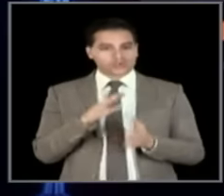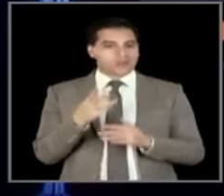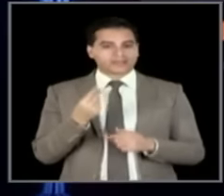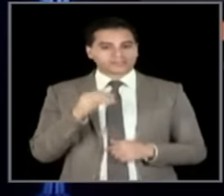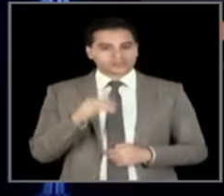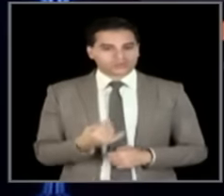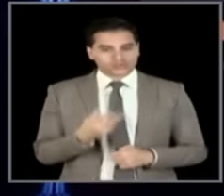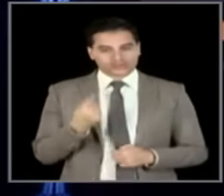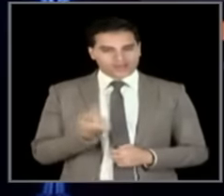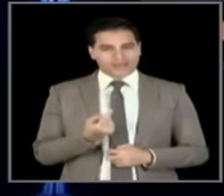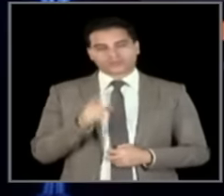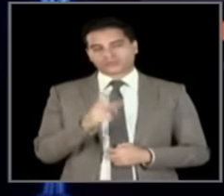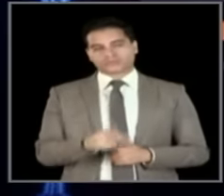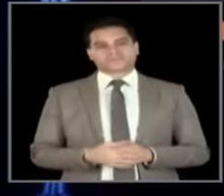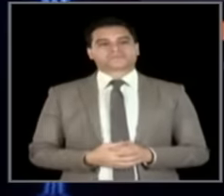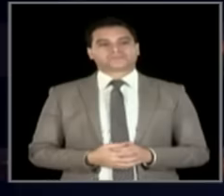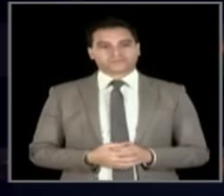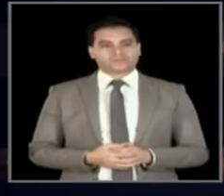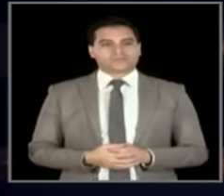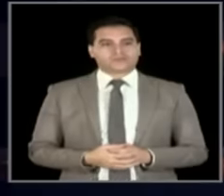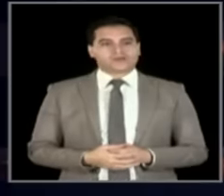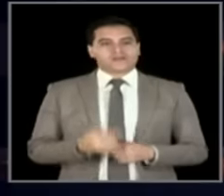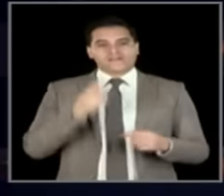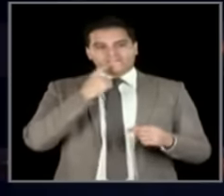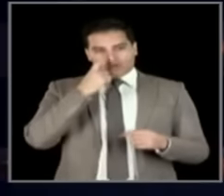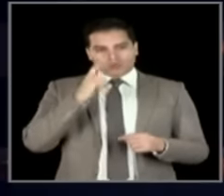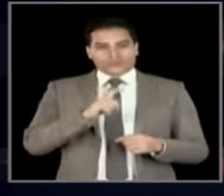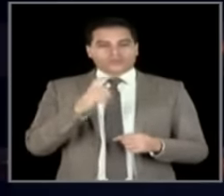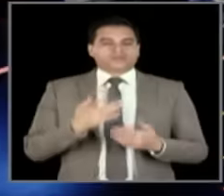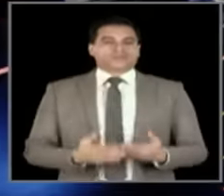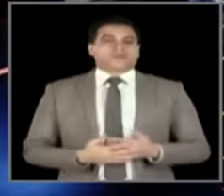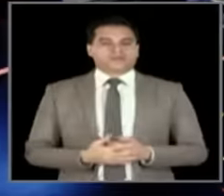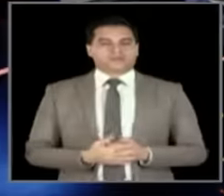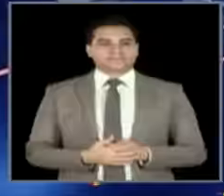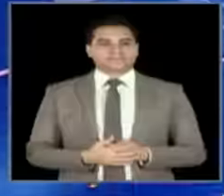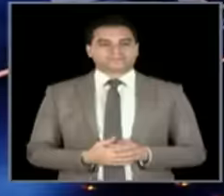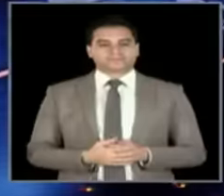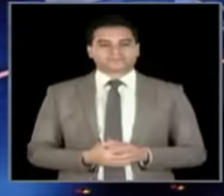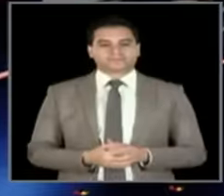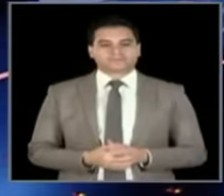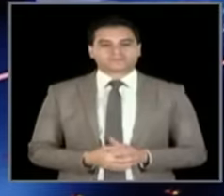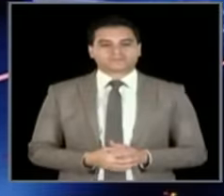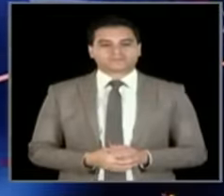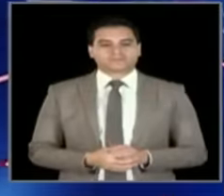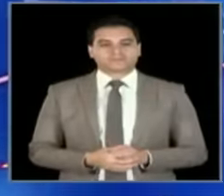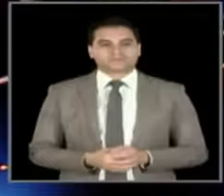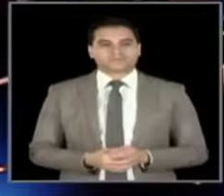رأيكم؟ 20. تمام. فنون، والسؤال هو